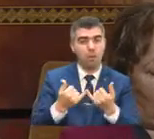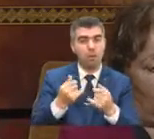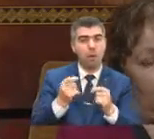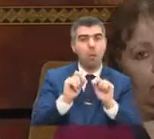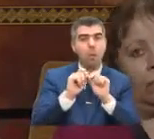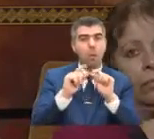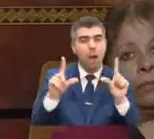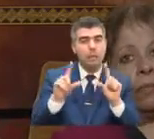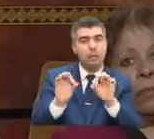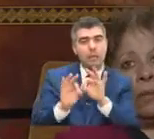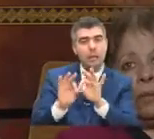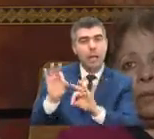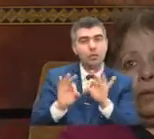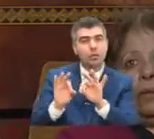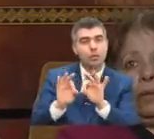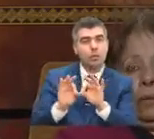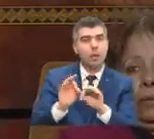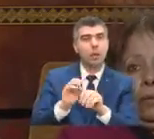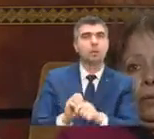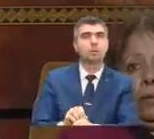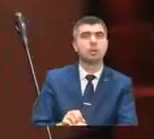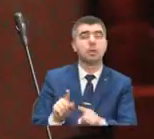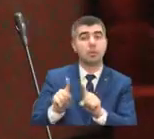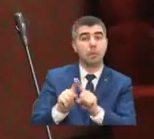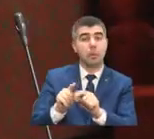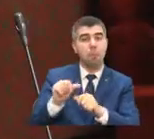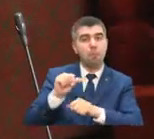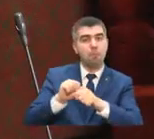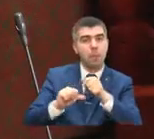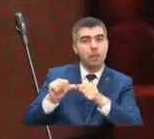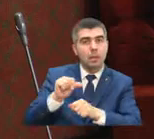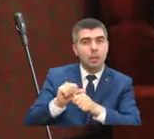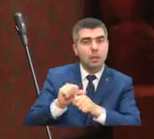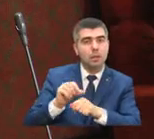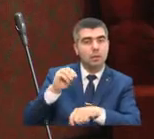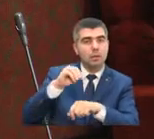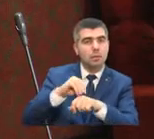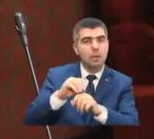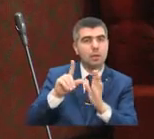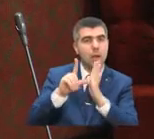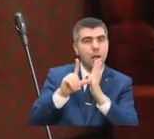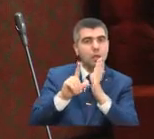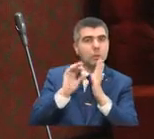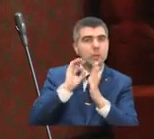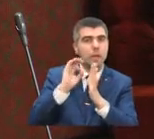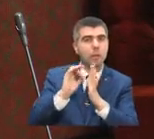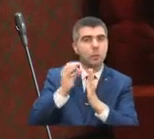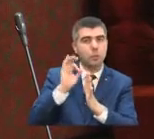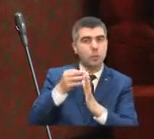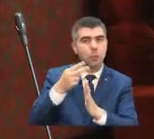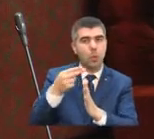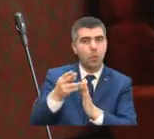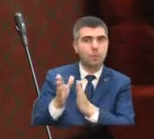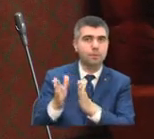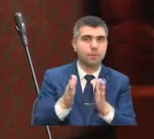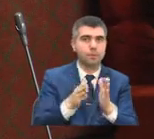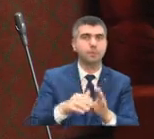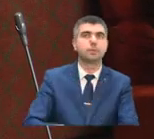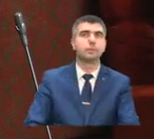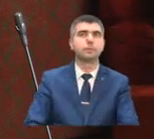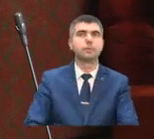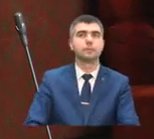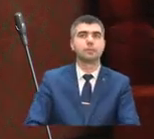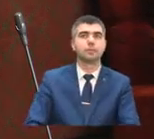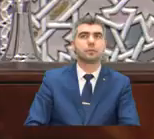واستراتيجية واضحة لتعديل ووضعيتهم الاجتماعية؟ وشكرا. كلمة للسيد الوزير